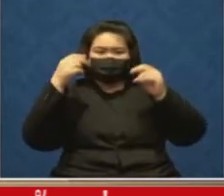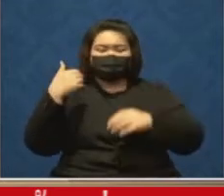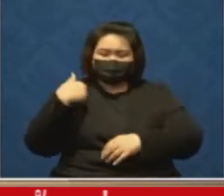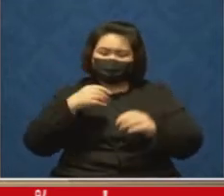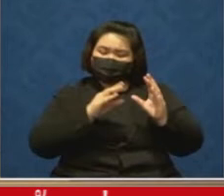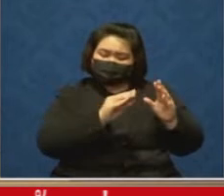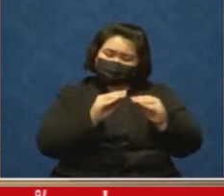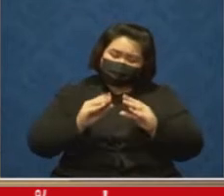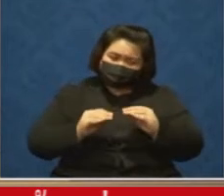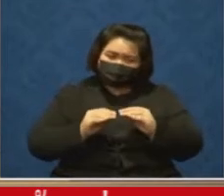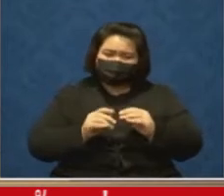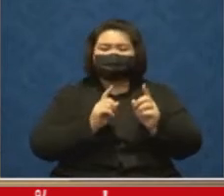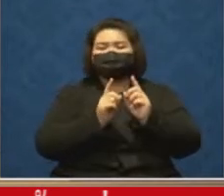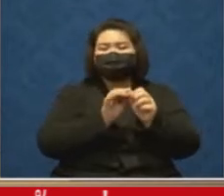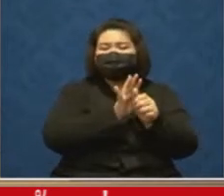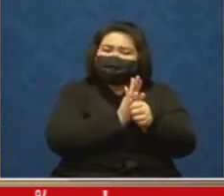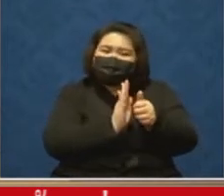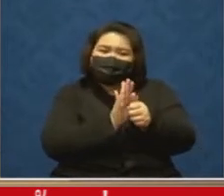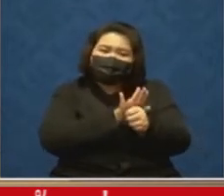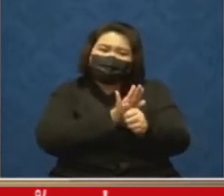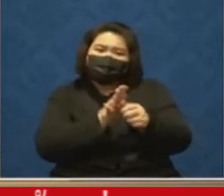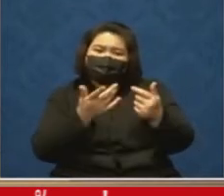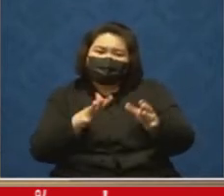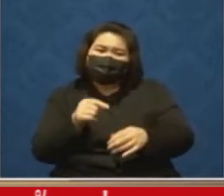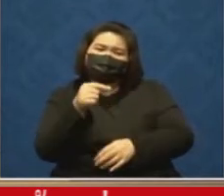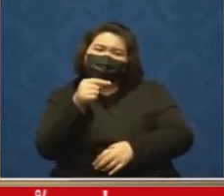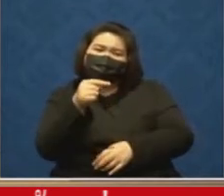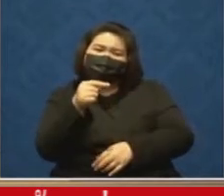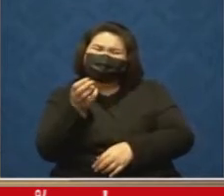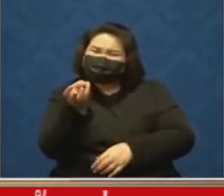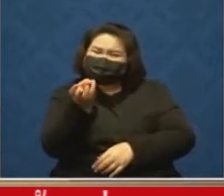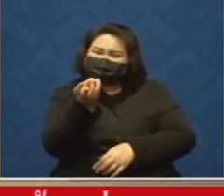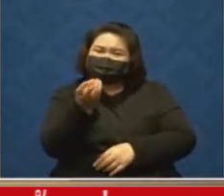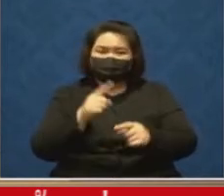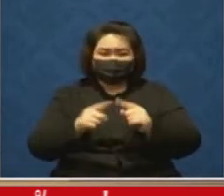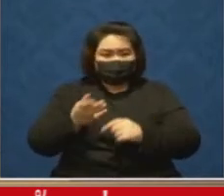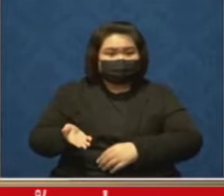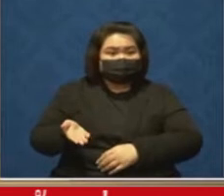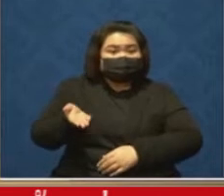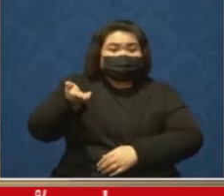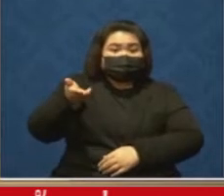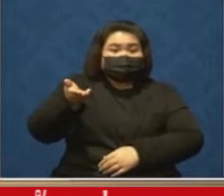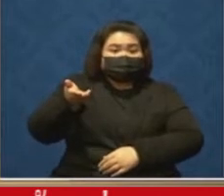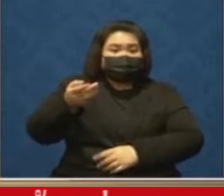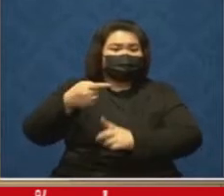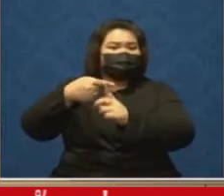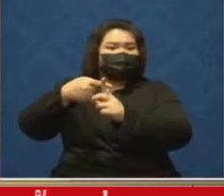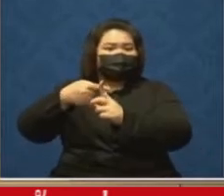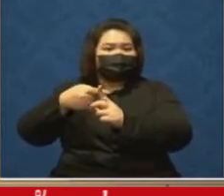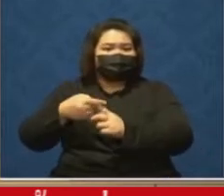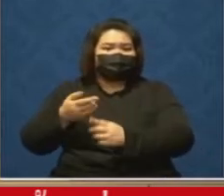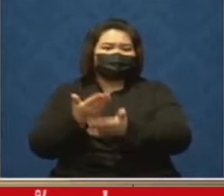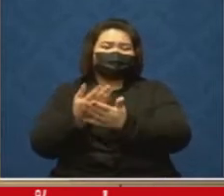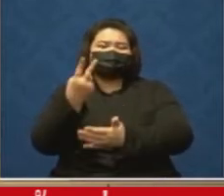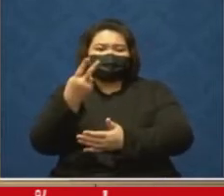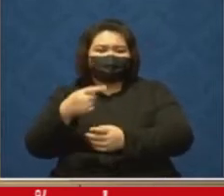ีการประชุมมีการโอโลปันติโรมเสรจแล้วก็ลดไปนิดหน่อยแต่ถเวลาขึ้นน้ำมนบางครั้งขึ้น 2